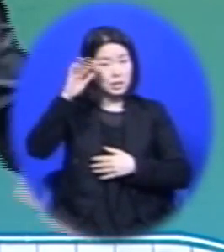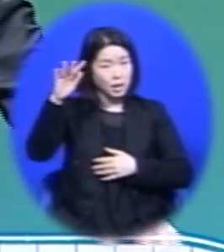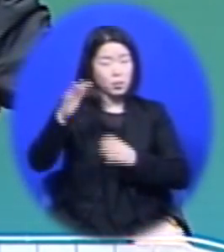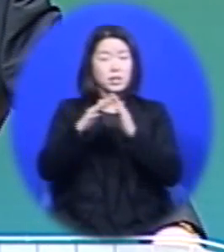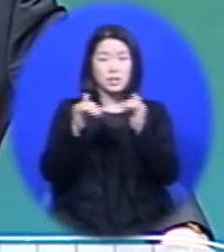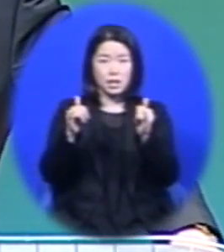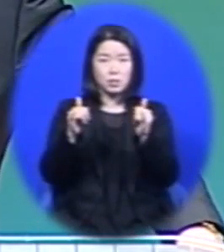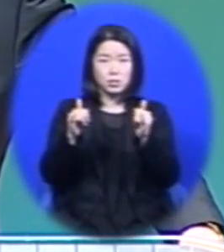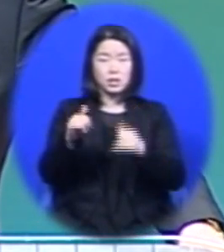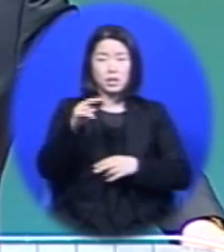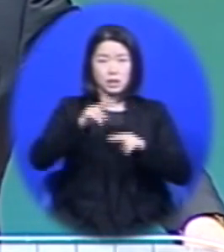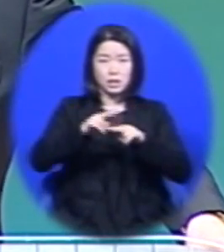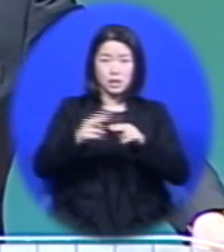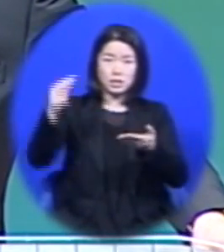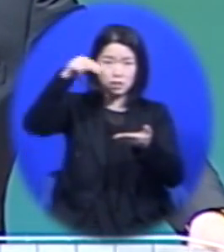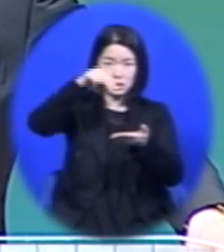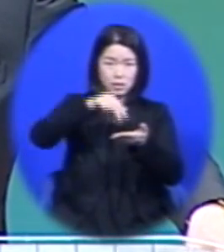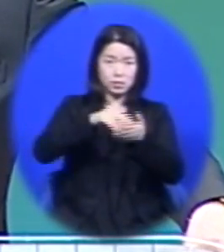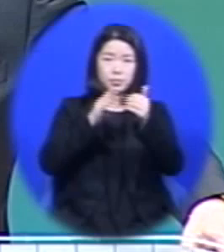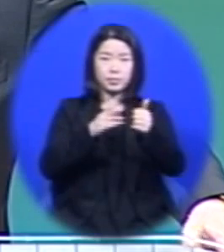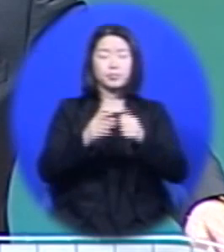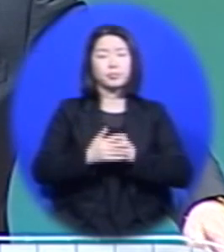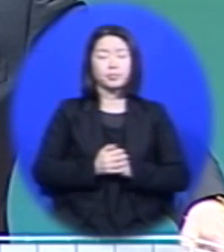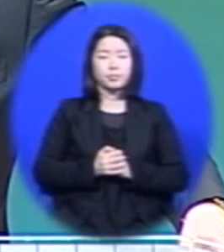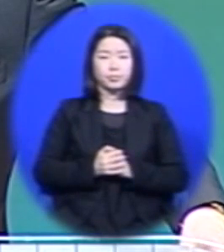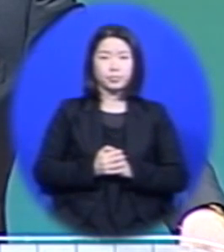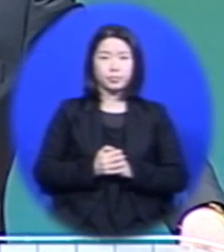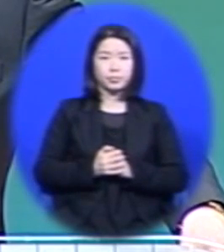분들은 자리에서 일어나시기 바랍니다.